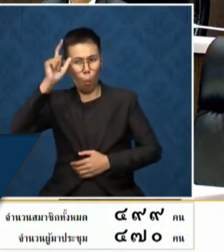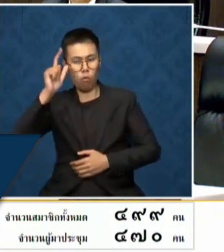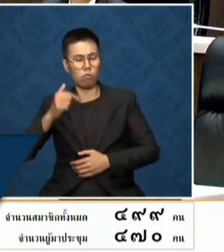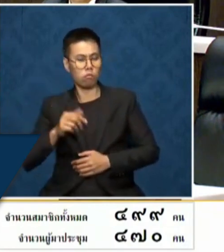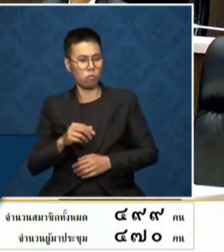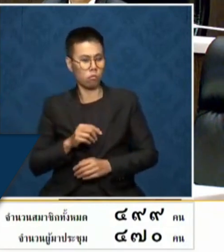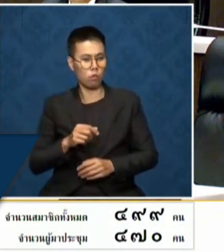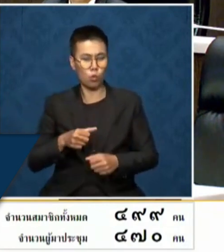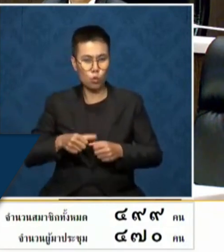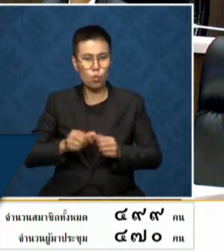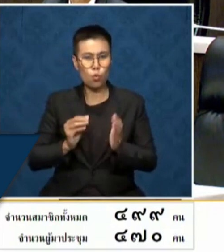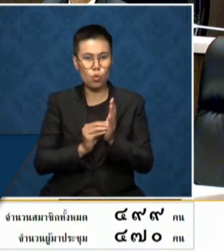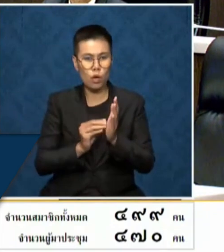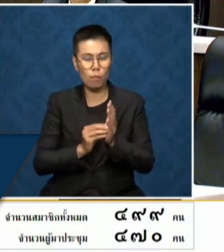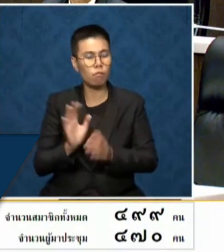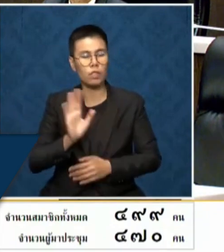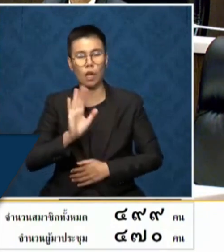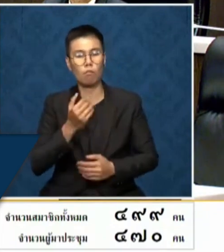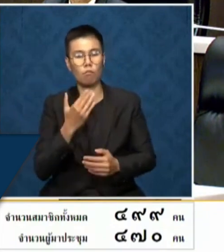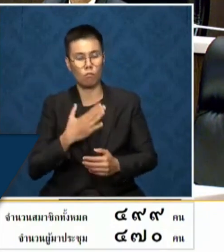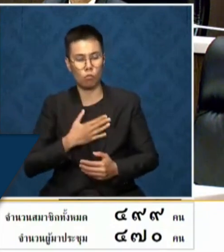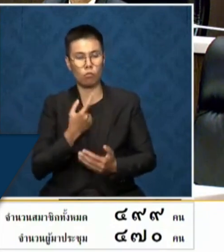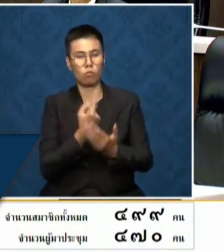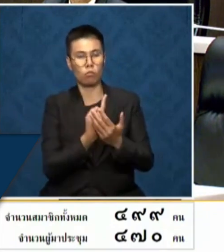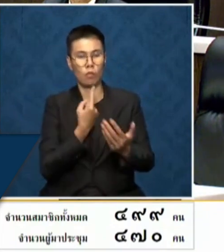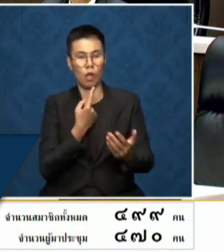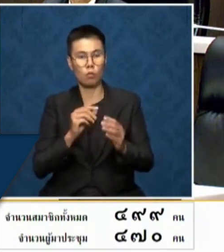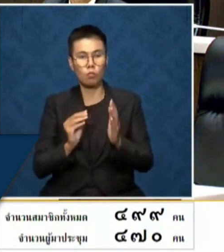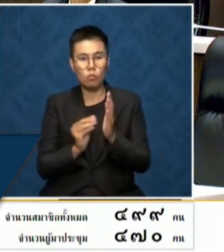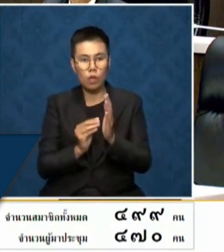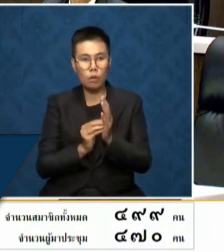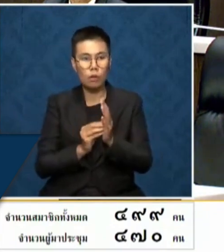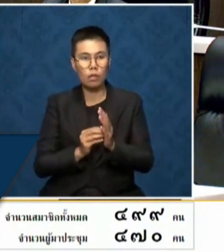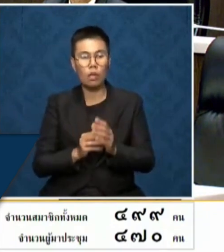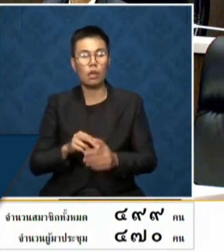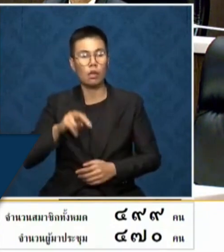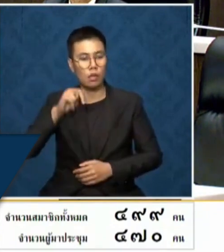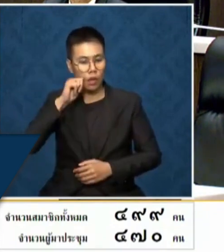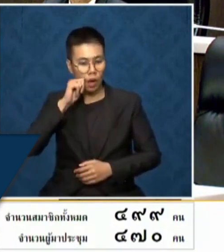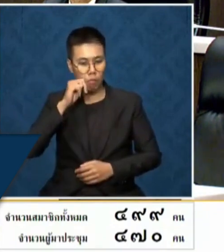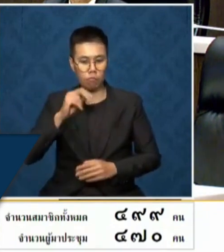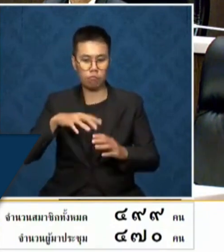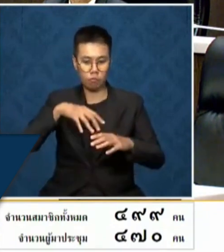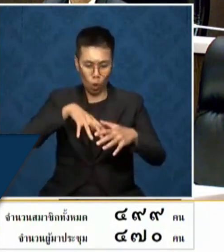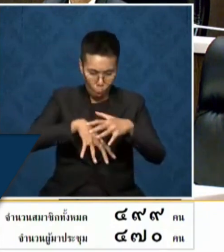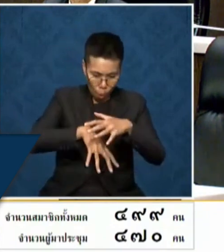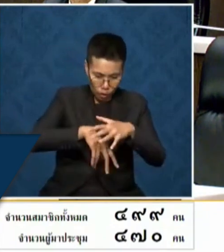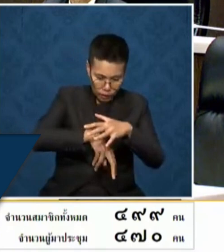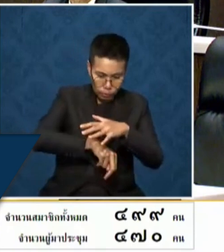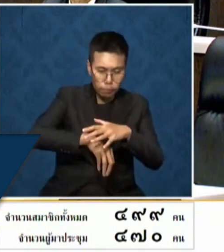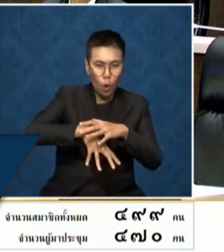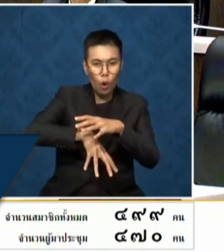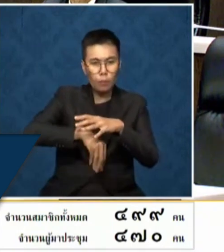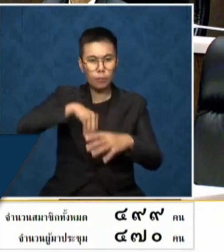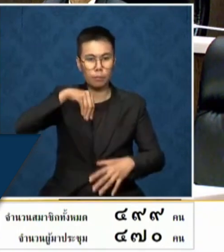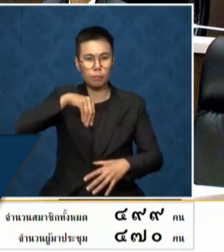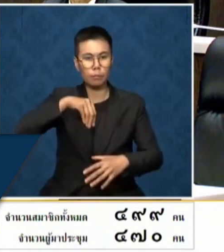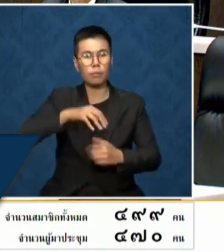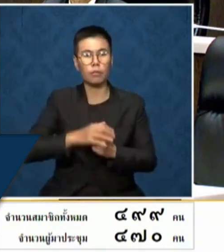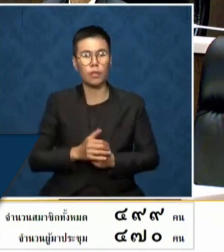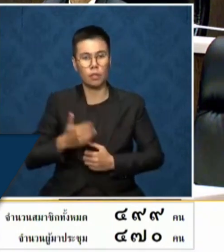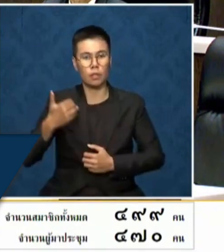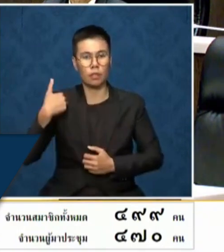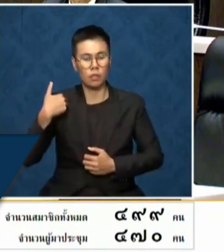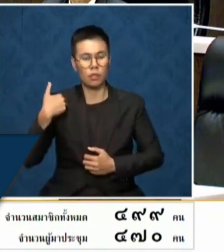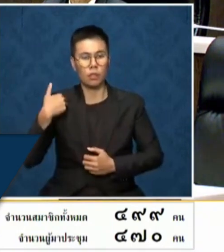อยากเป็นตัวแทนของคนทั้งประเทศครับว่าปัญหาน้ำบาดาลเนี่ยมันก็เหมือนปัญหาหลายๆอย่างที่ผมเคยได้พูดไปแล้วครับว่าถ้าเราไม่มอง